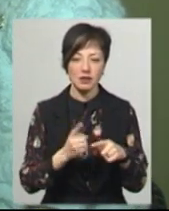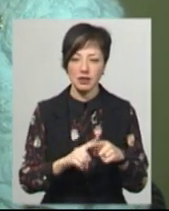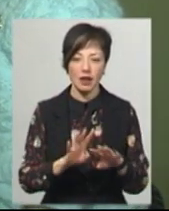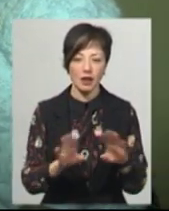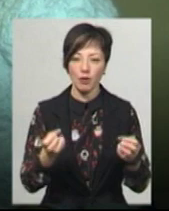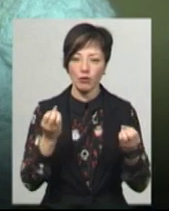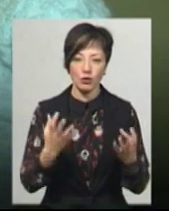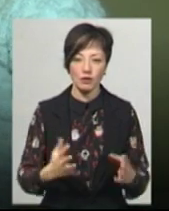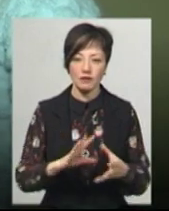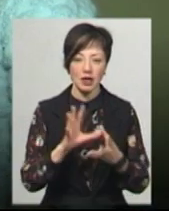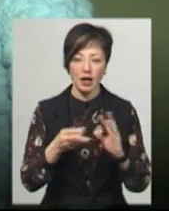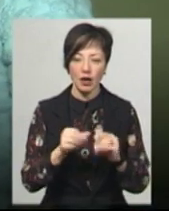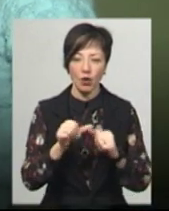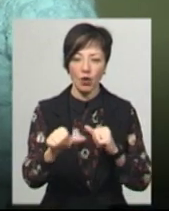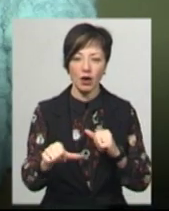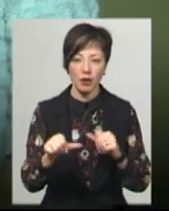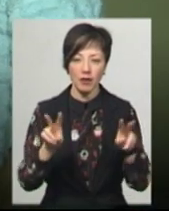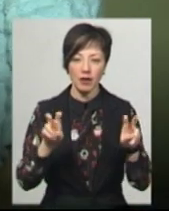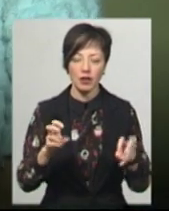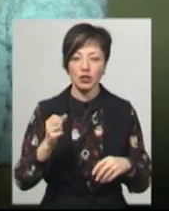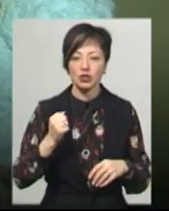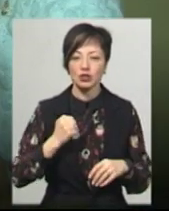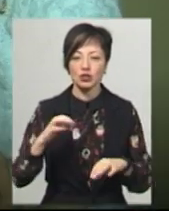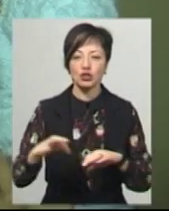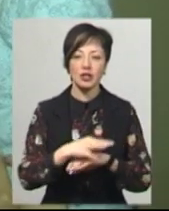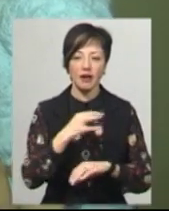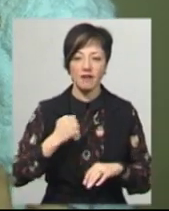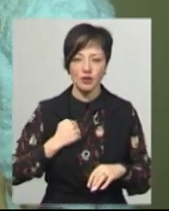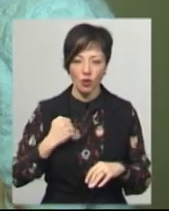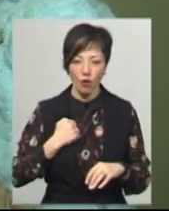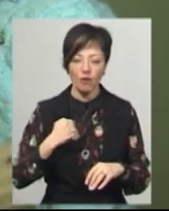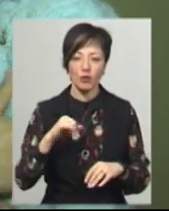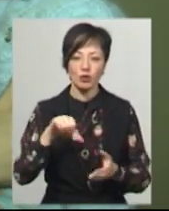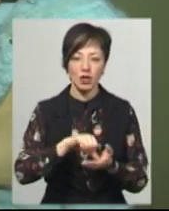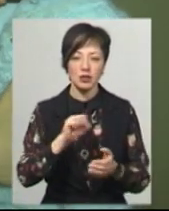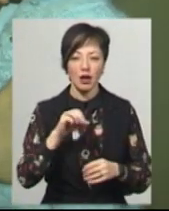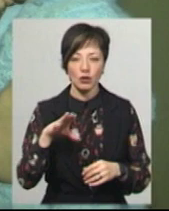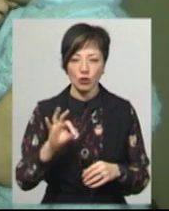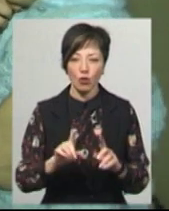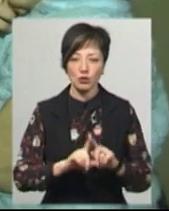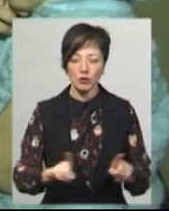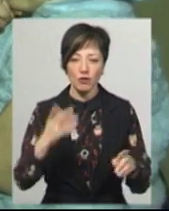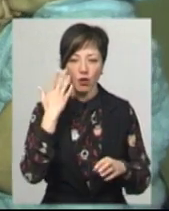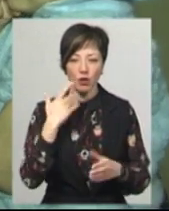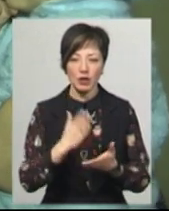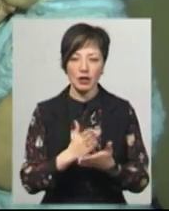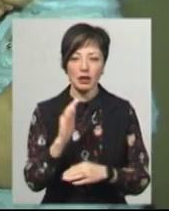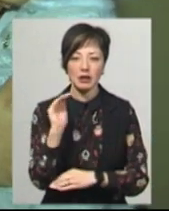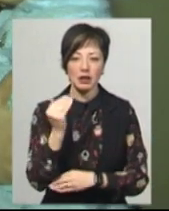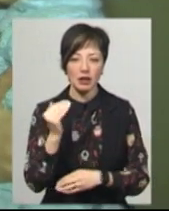я вам скажу, це взагалі окрема тема. Жінка військового і жінка добровольця, атошника, особливо вже коли є